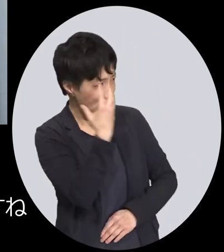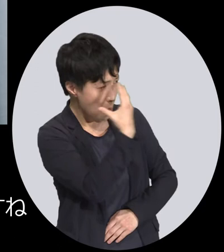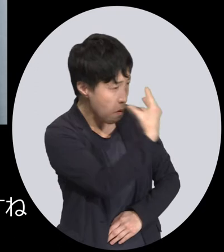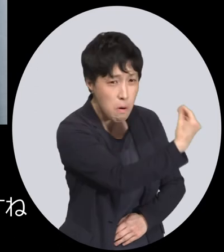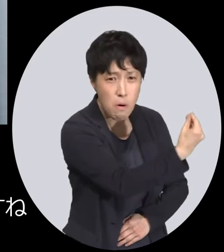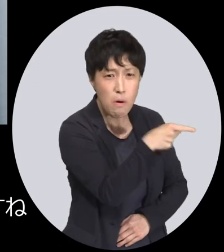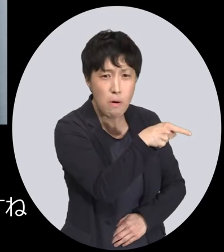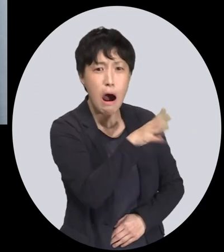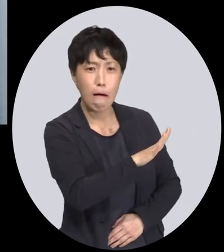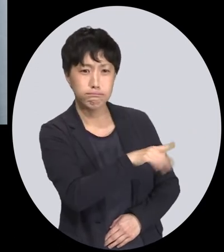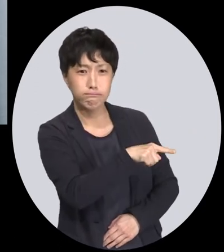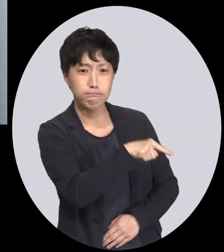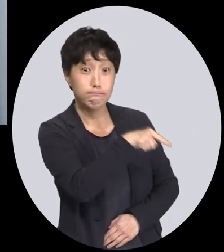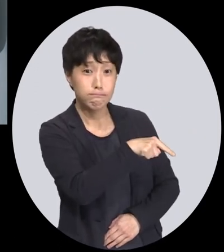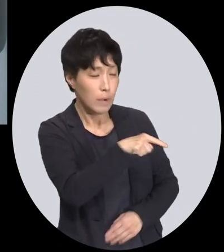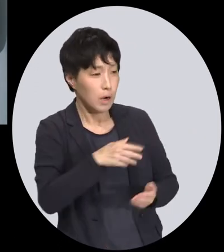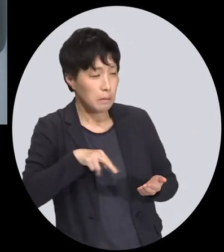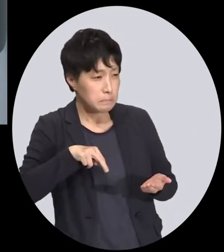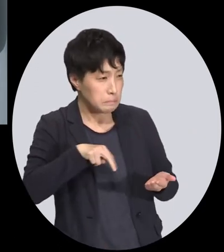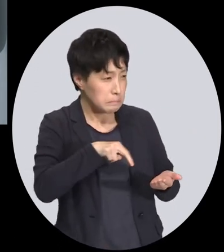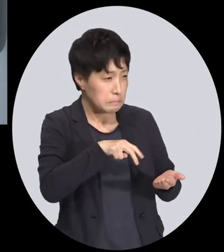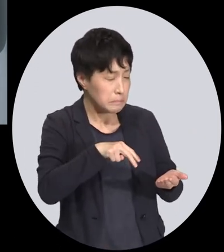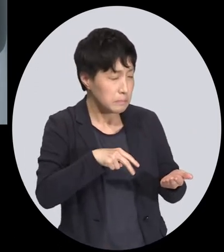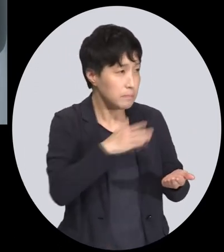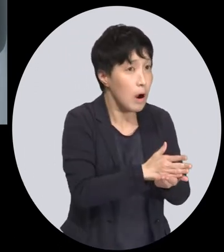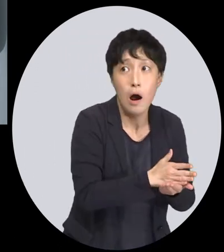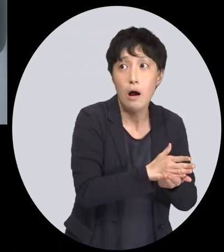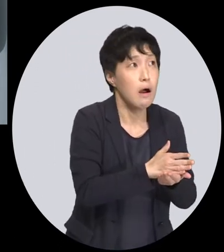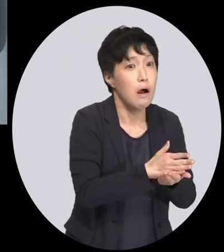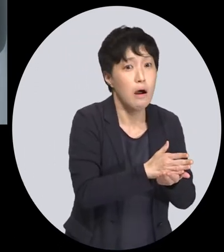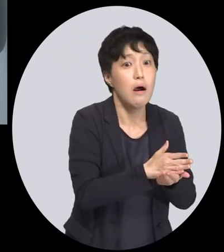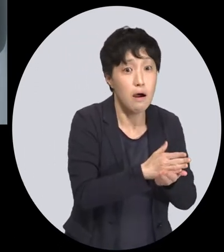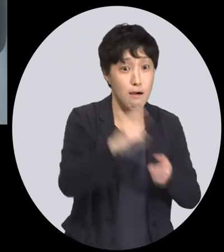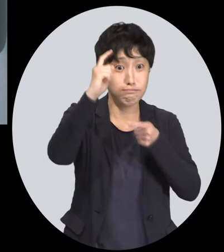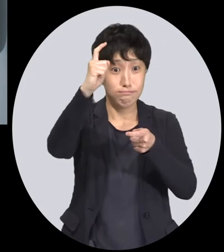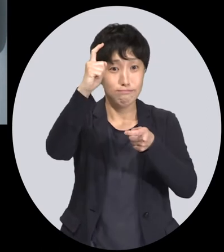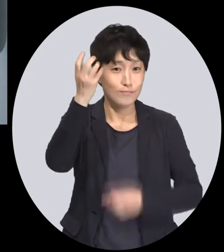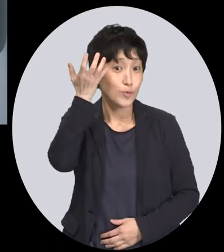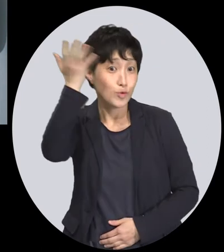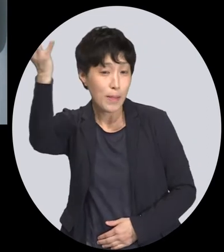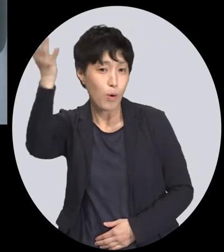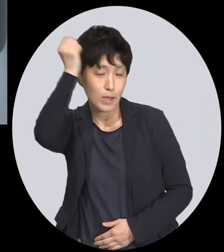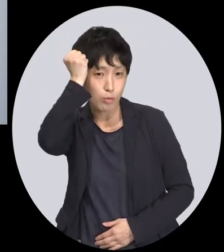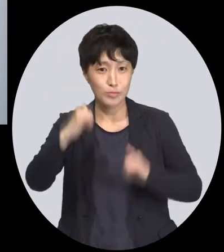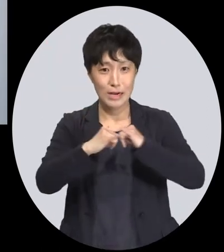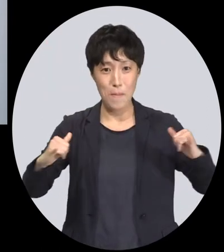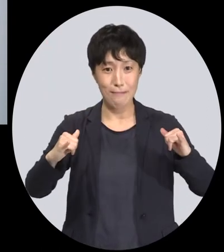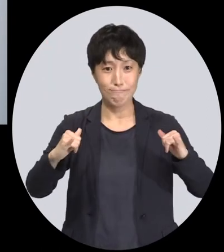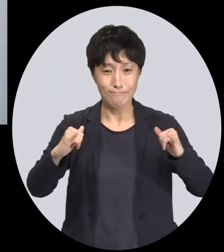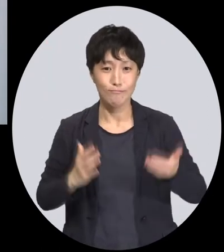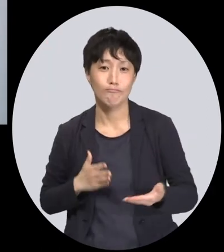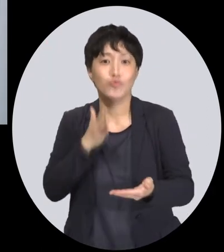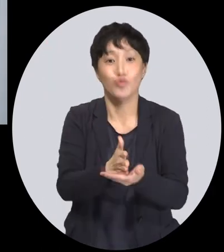道があるんですねでこれは夢と記憶の広場というところに行き付きます